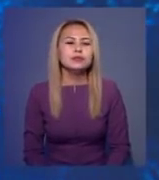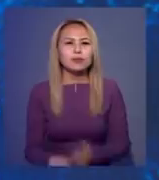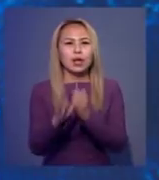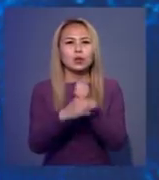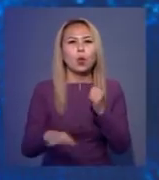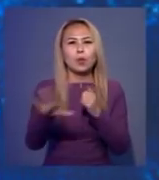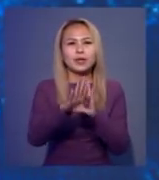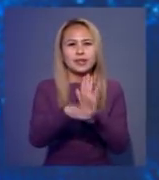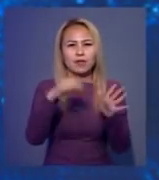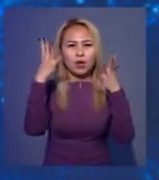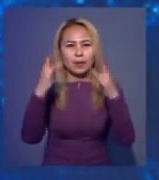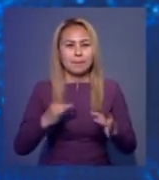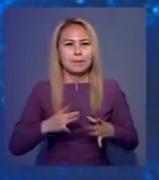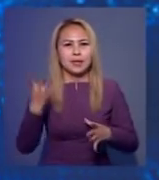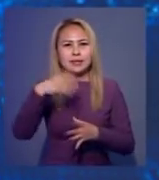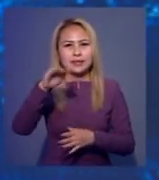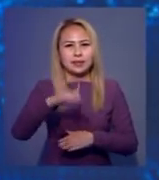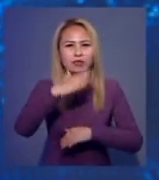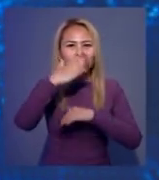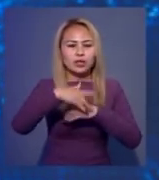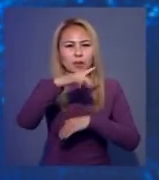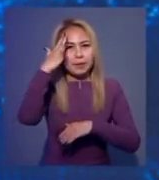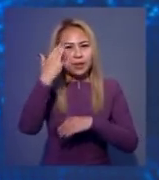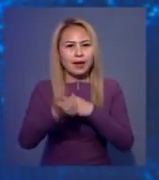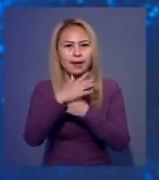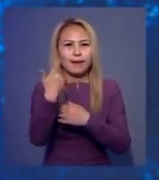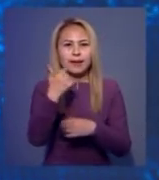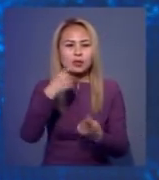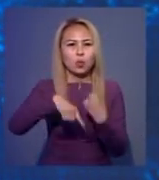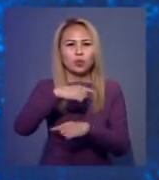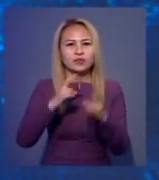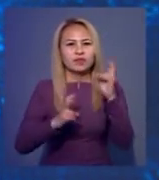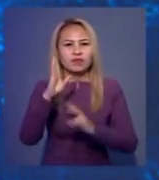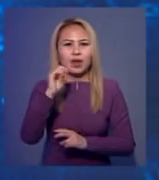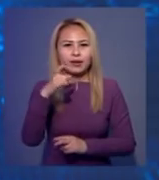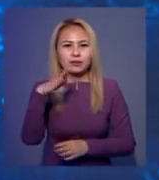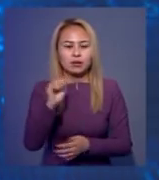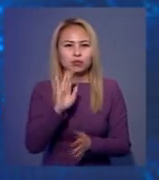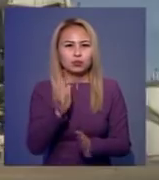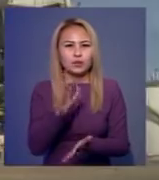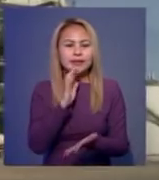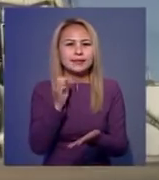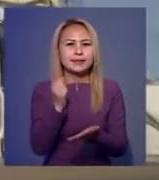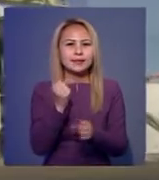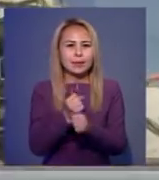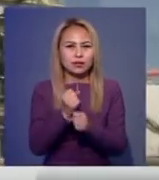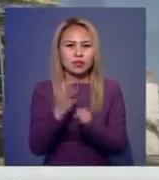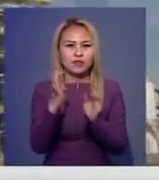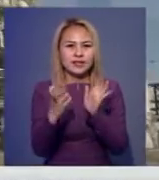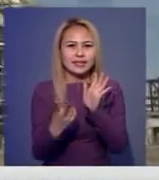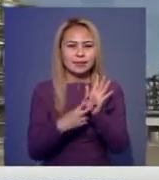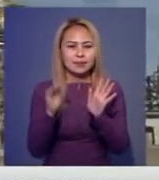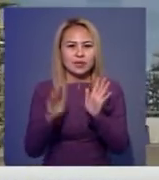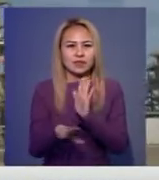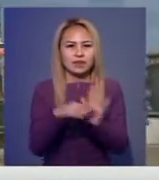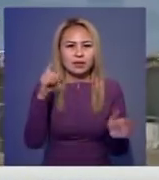Атырау облысында сайлау күні 40 мыңнан астам адам мұнай-газ өнеркәсібінде еңбек вахтасында болады. Жалпы мұнайлы өңірде 407